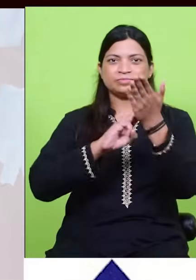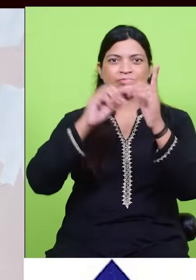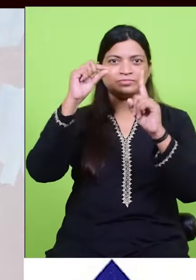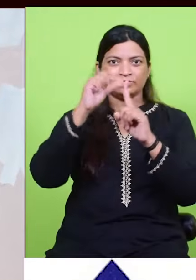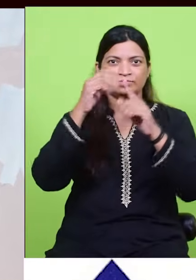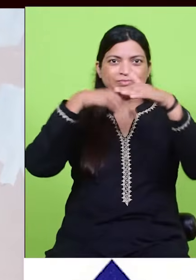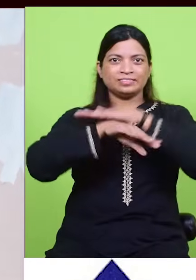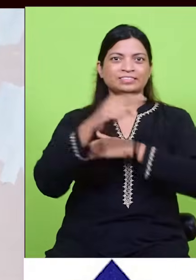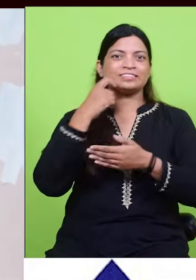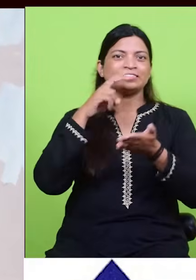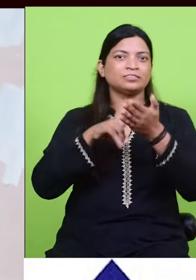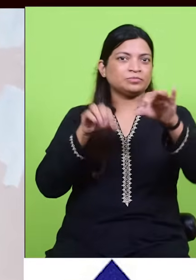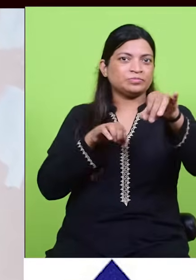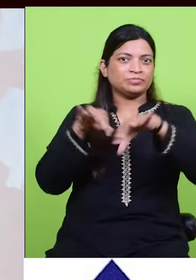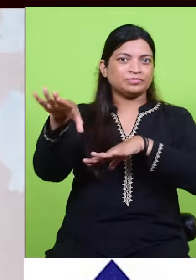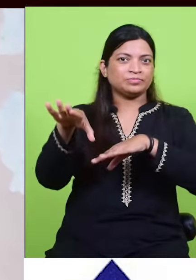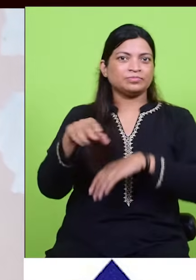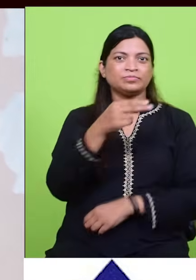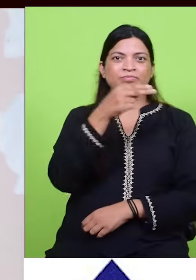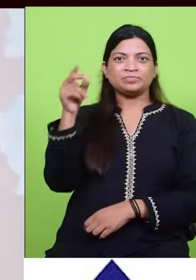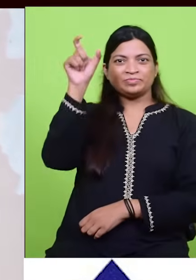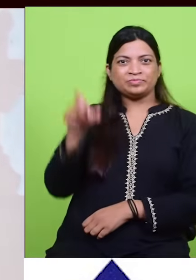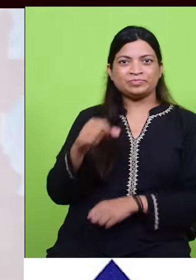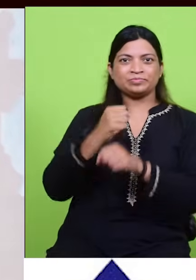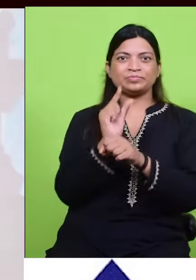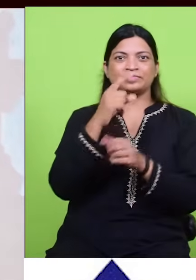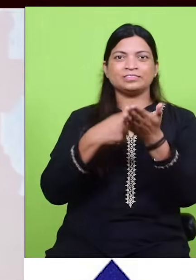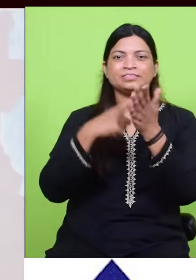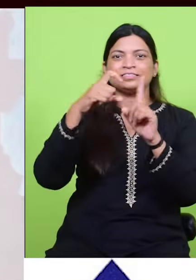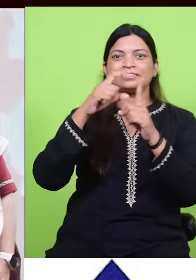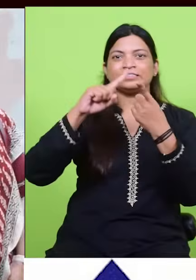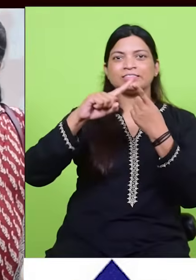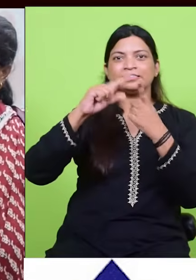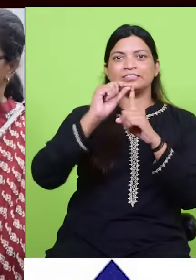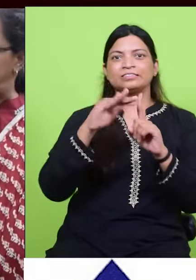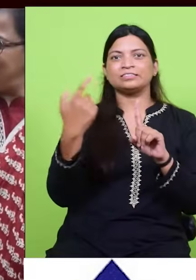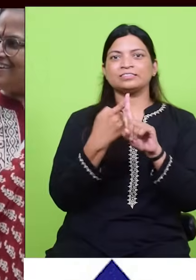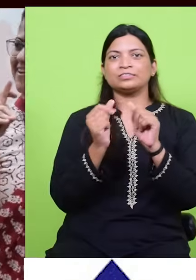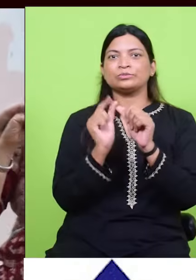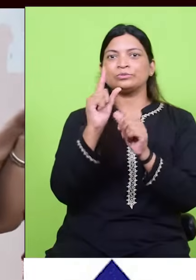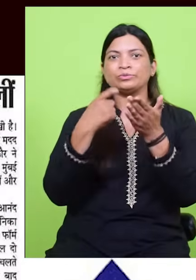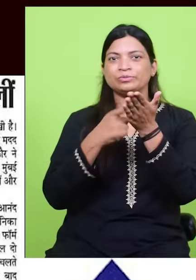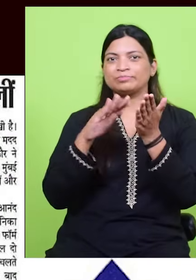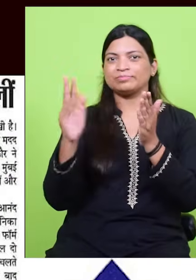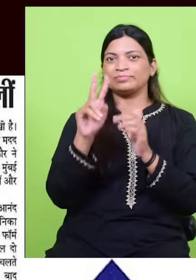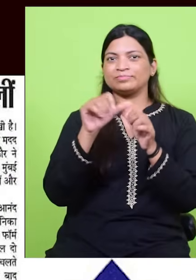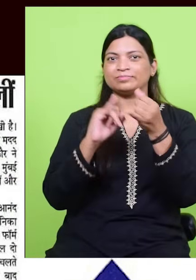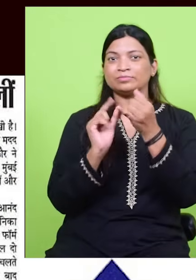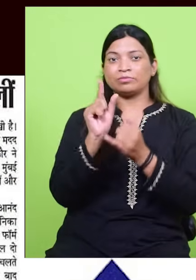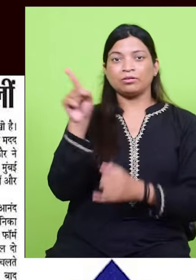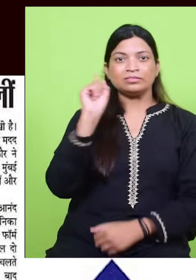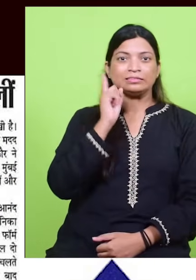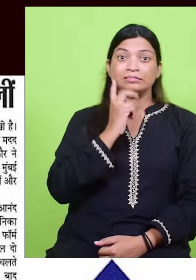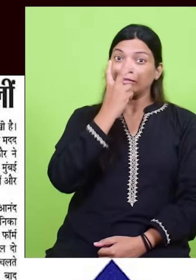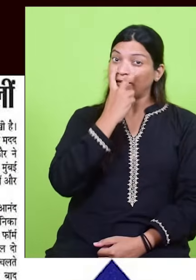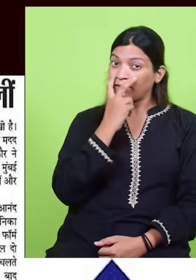मध्य प्रदेश के इंदौर शहर की गुरदीप कौर वासु ने दृष्टिहीन, मूक व बधिर होते हुए भी कड़े संघर्ष